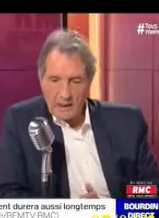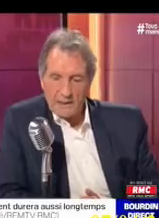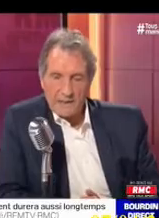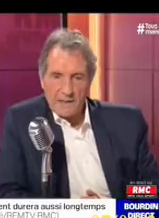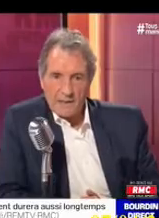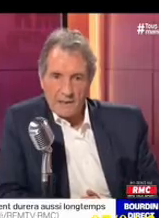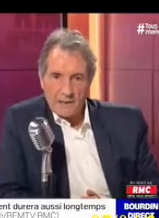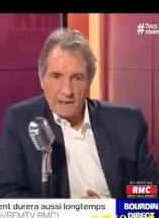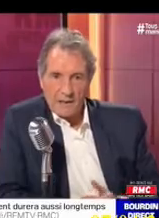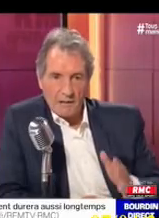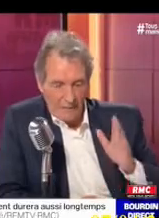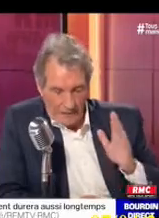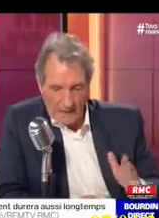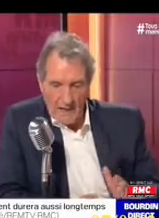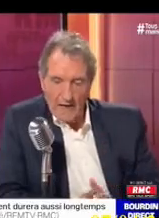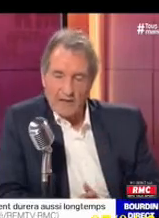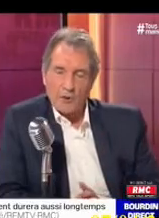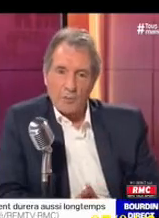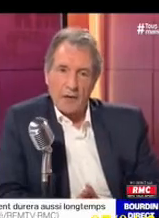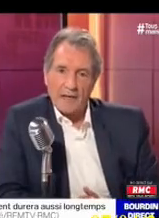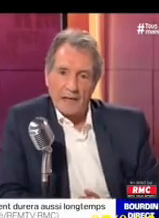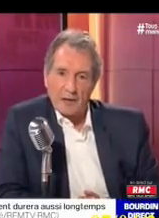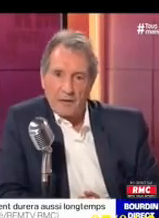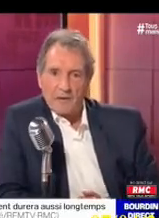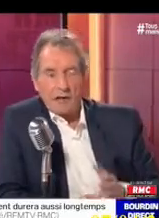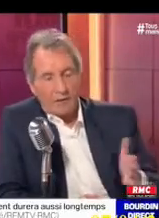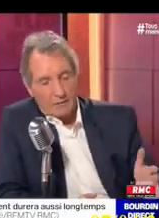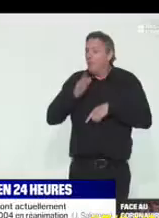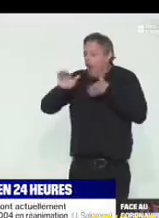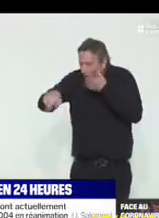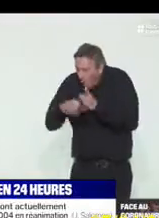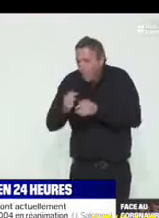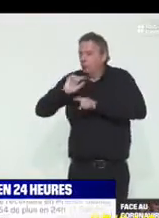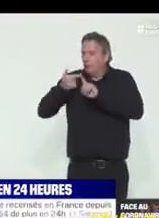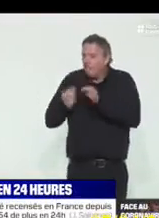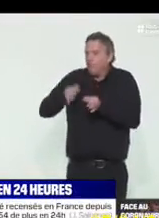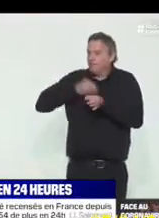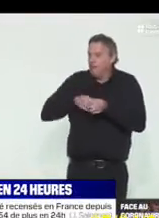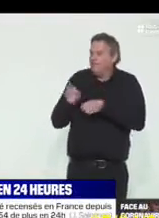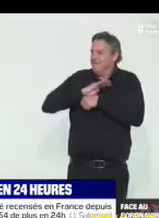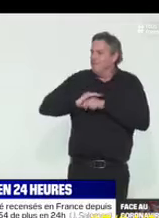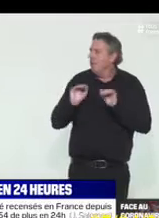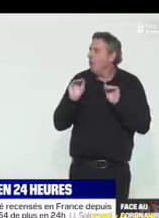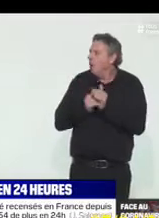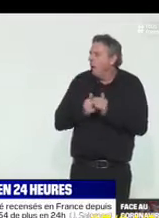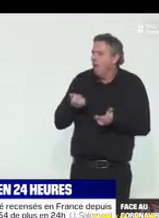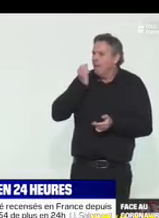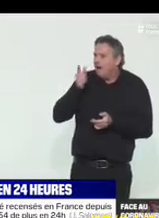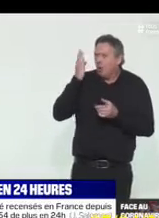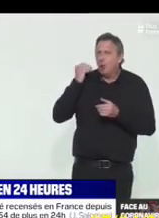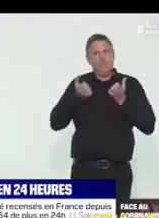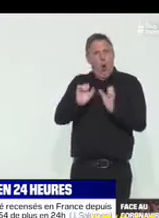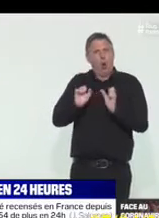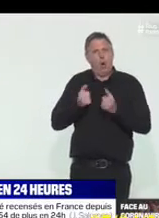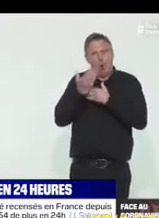confinement. Rien que cette question-là, je vous assure, Jean-Jacques Bourdin, elle emporte beaucoup de conséquences. C'est la raison pour laquelle Olivier Véran... Nous sommes face à un nouveau virus, donc nous sommes face à une nouvelle